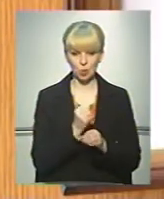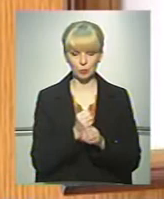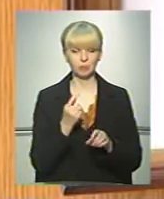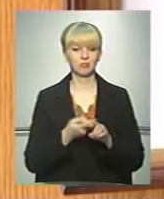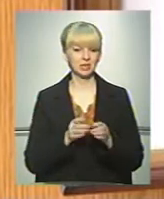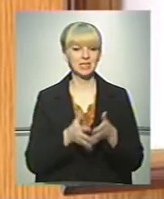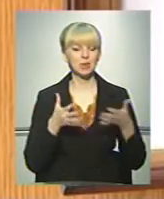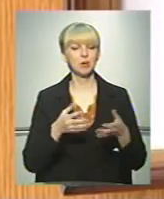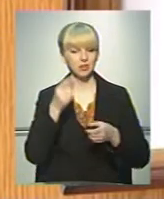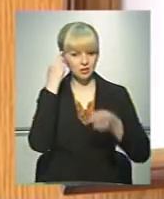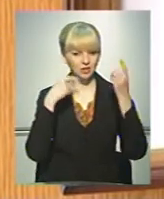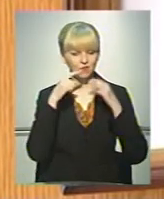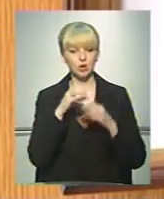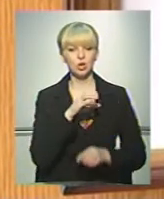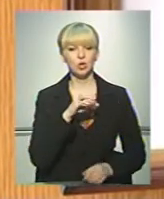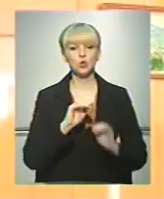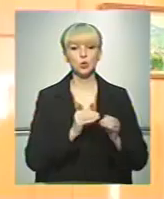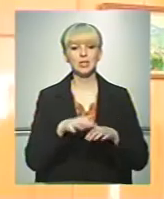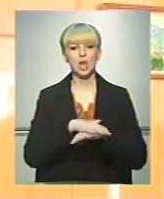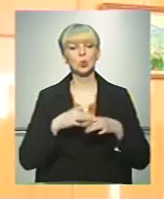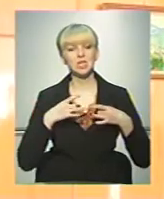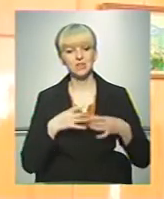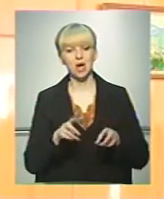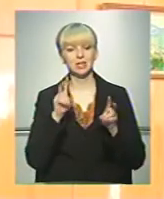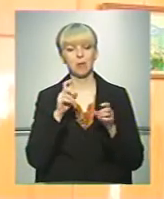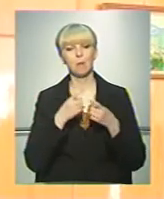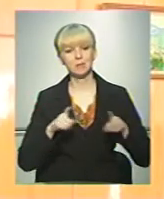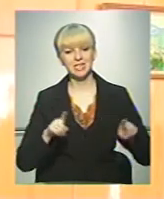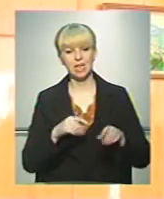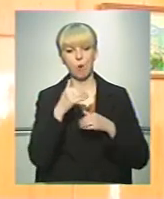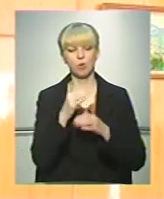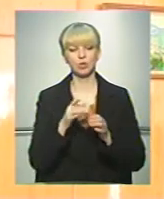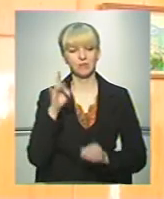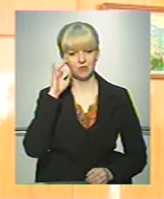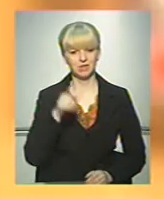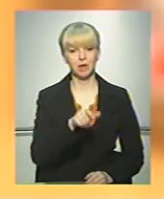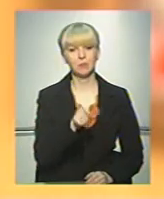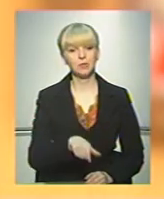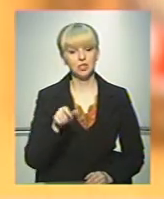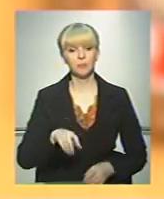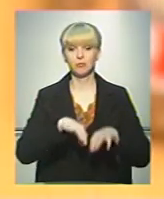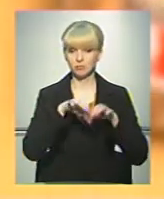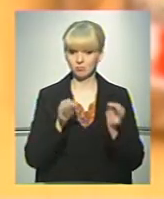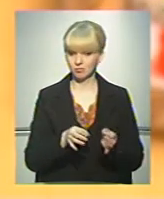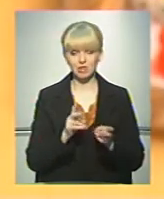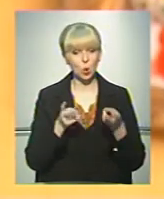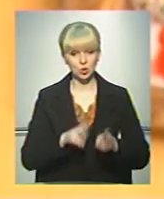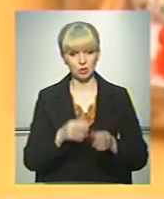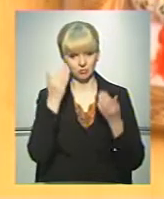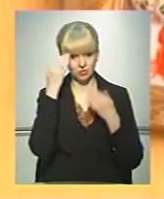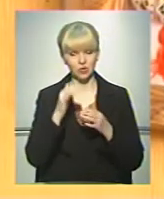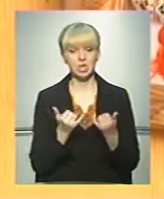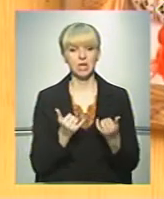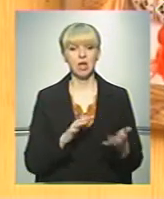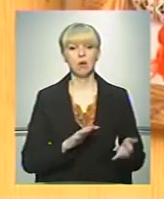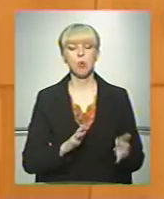Це здебільшого твори із сюжетами народних свят, темами пісень, портретами видатних діячів. Мистець не залишився осторонь